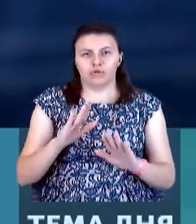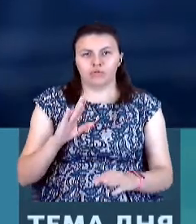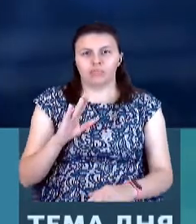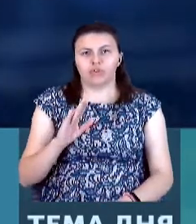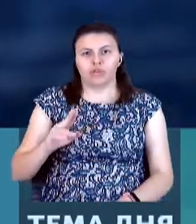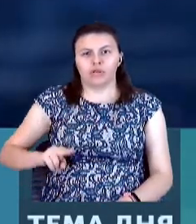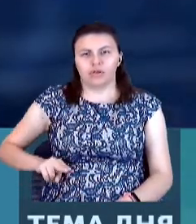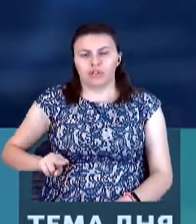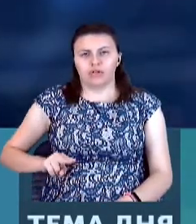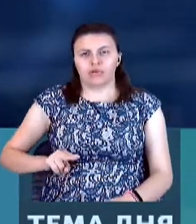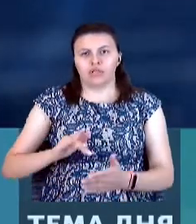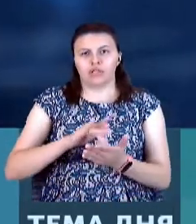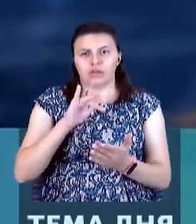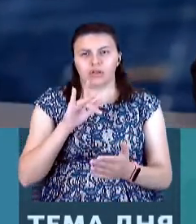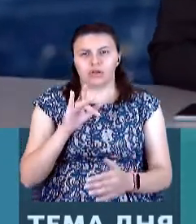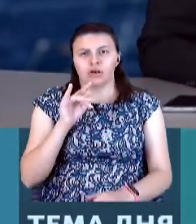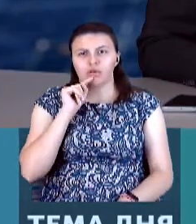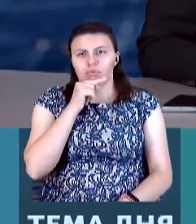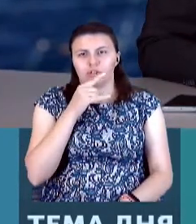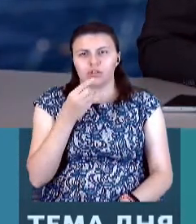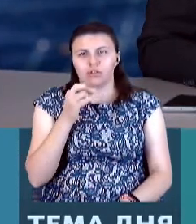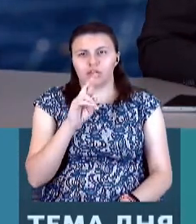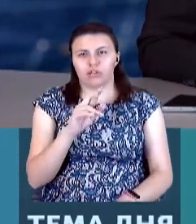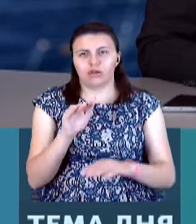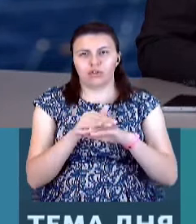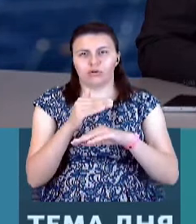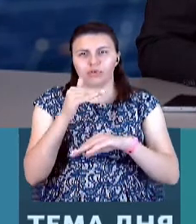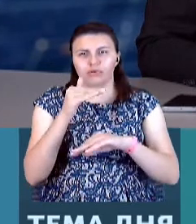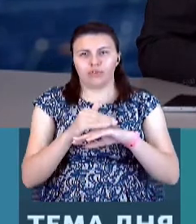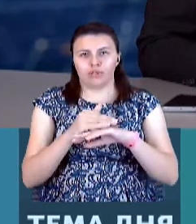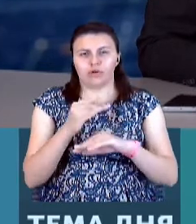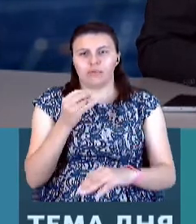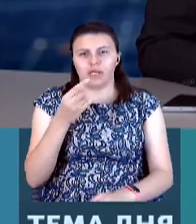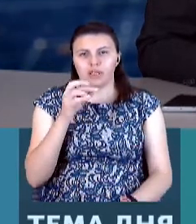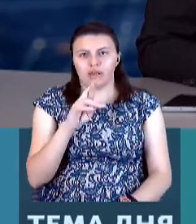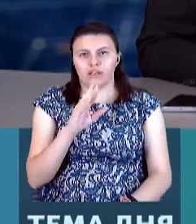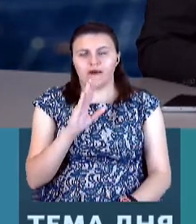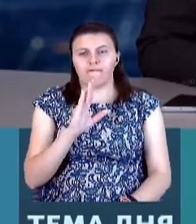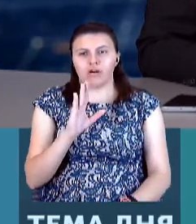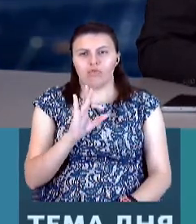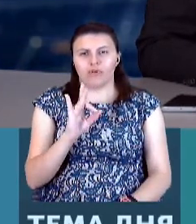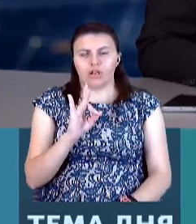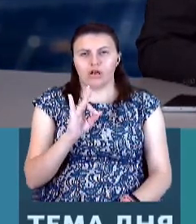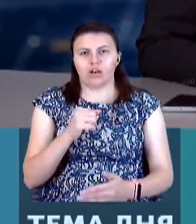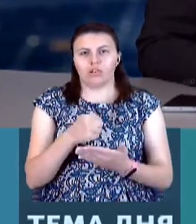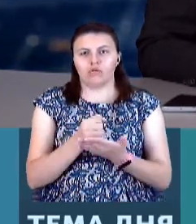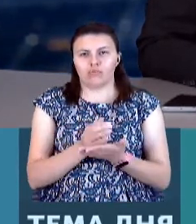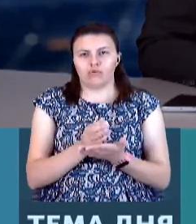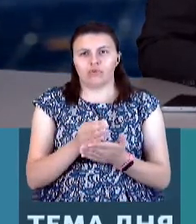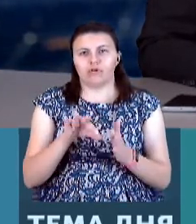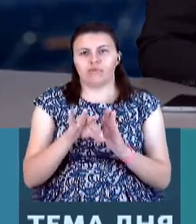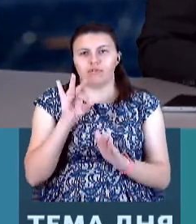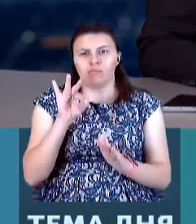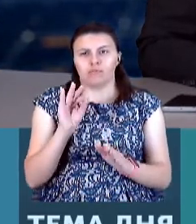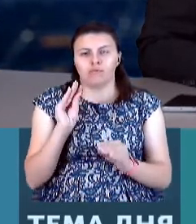економічної стратегії. Пані Марія, доброго вечора. Добрий вечір. Пані Марія, Верховна Рада ухвалила рішення щодо